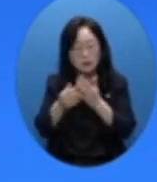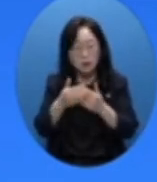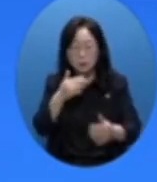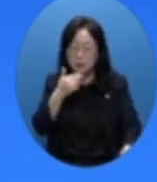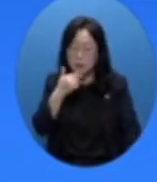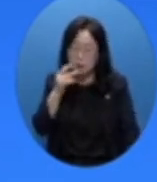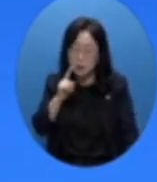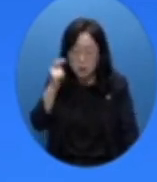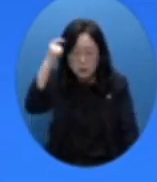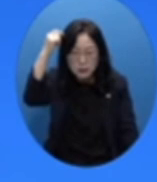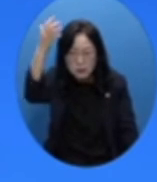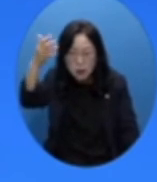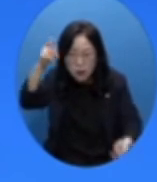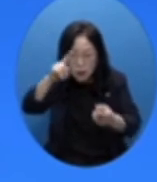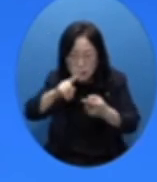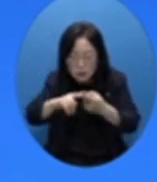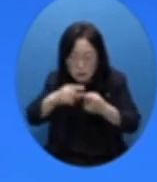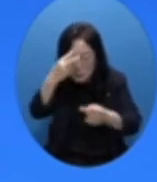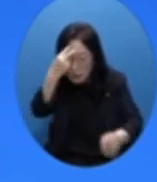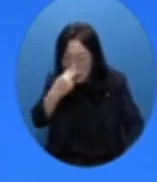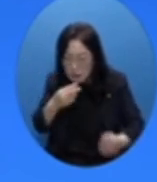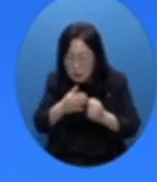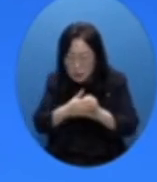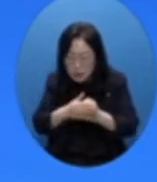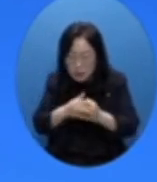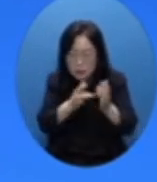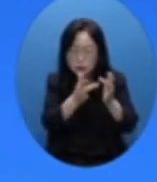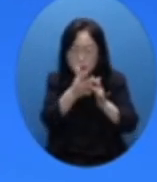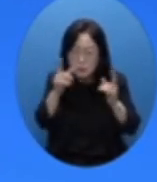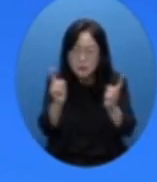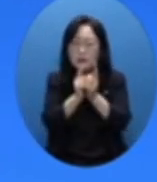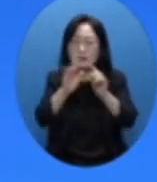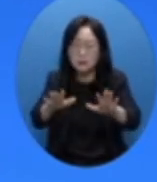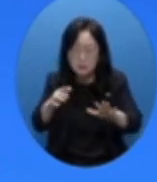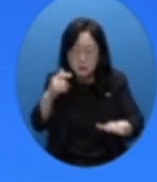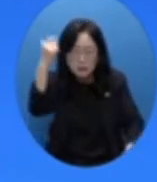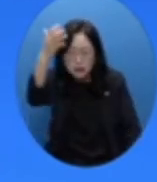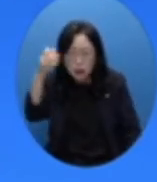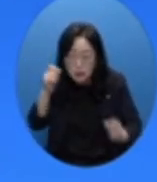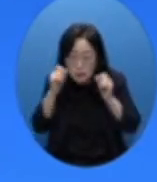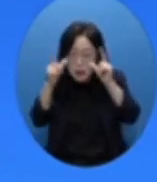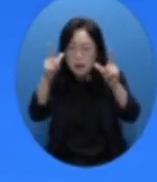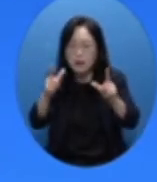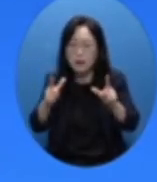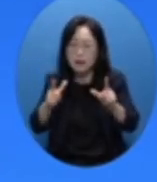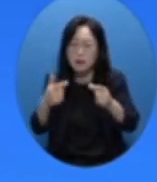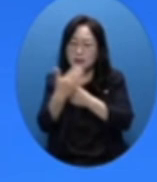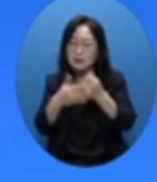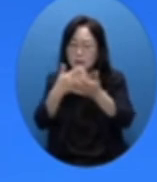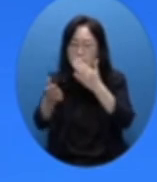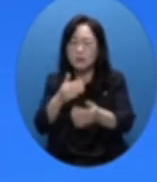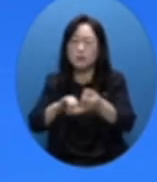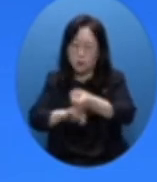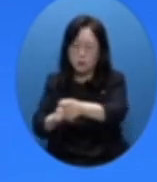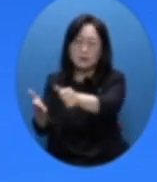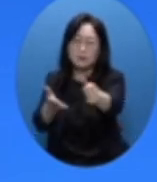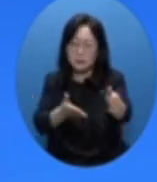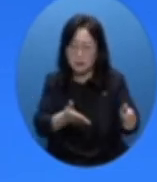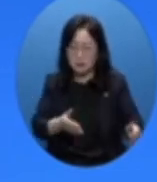면에서 예술 만나 둘을 더 이 시간 주님의 은혜를 고난을 참아 게 되기를 바랍니다